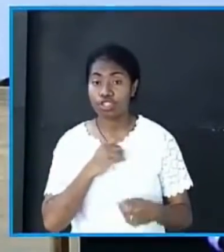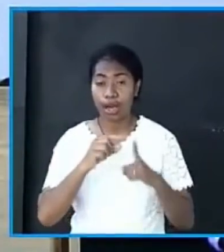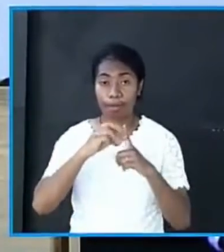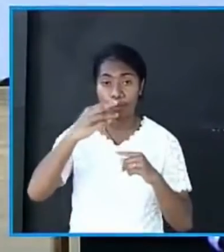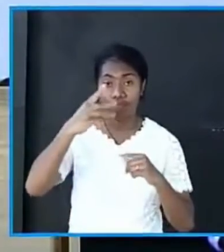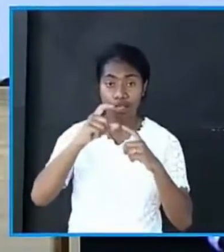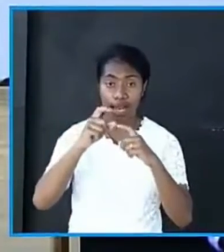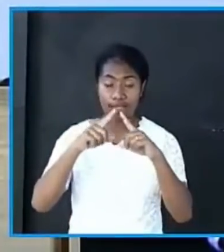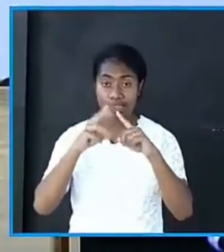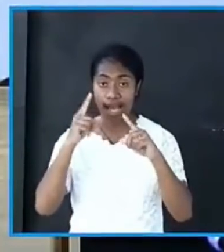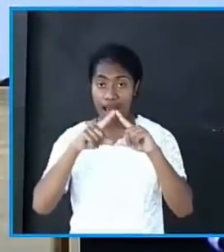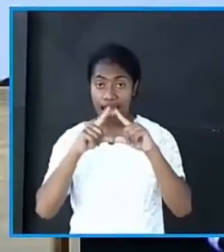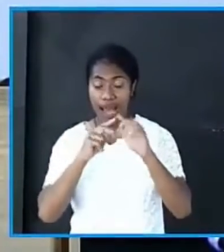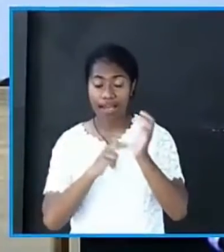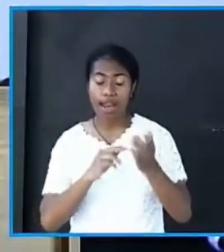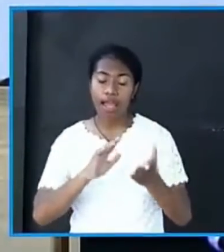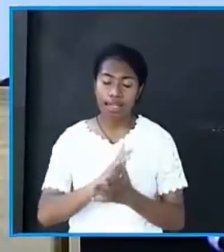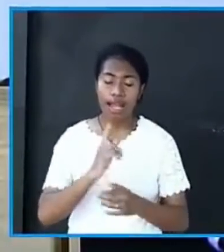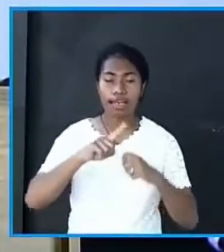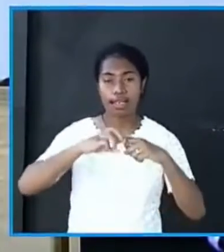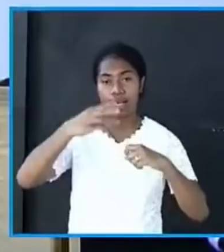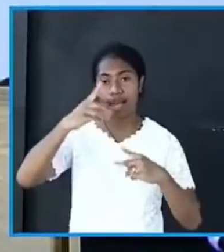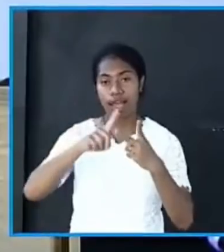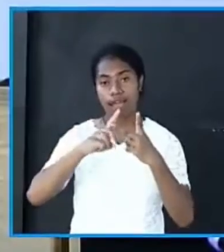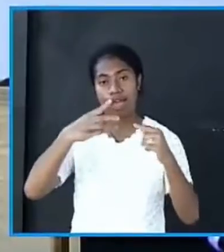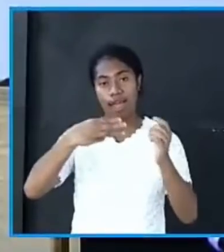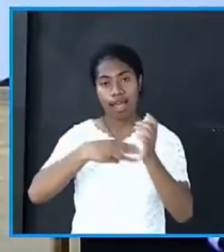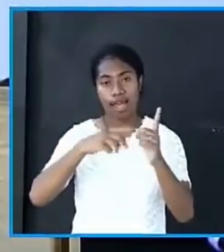kehendak Hai